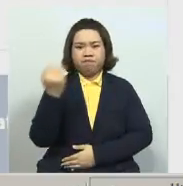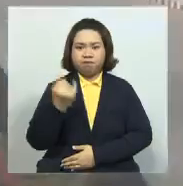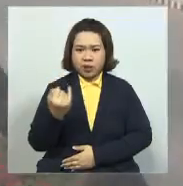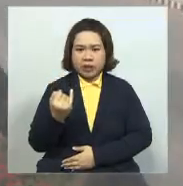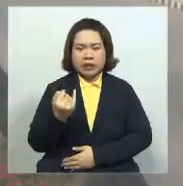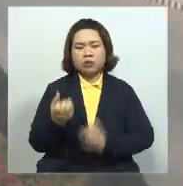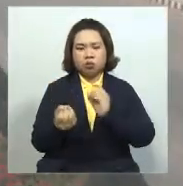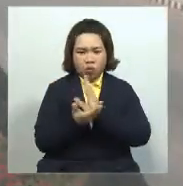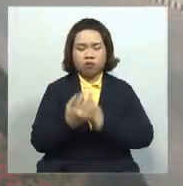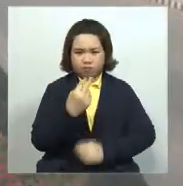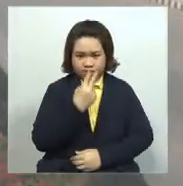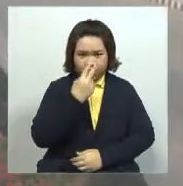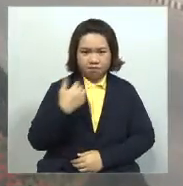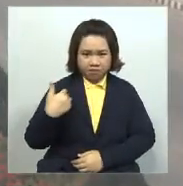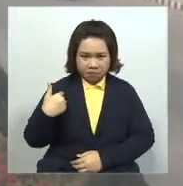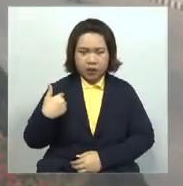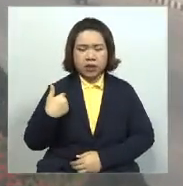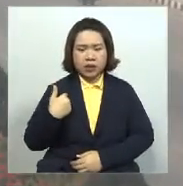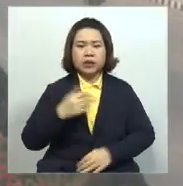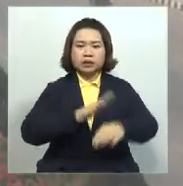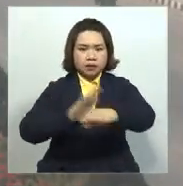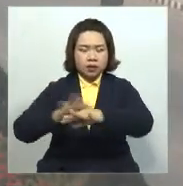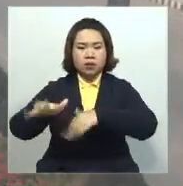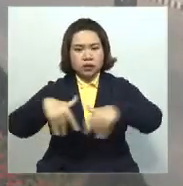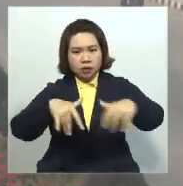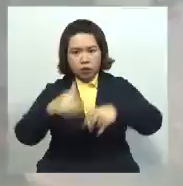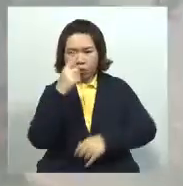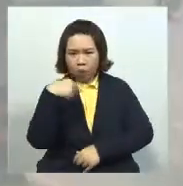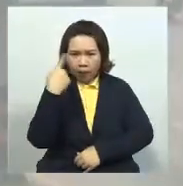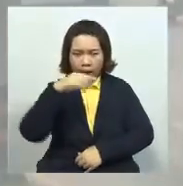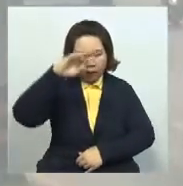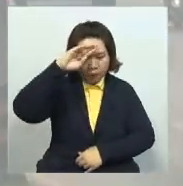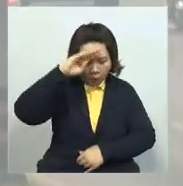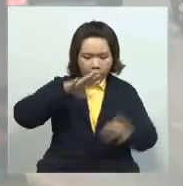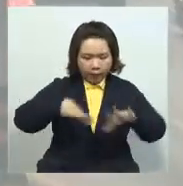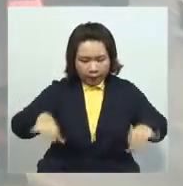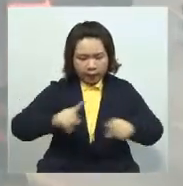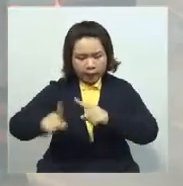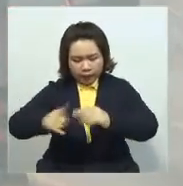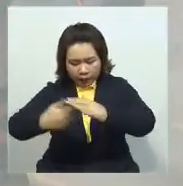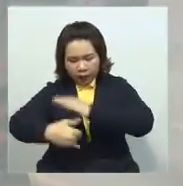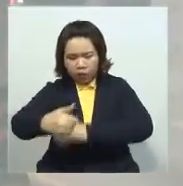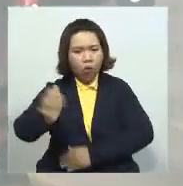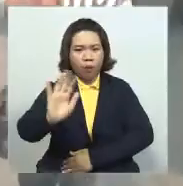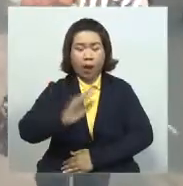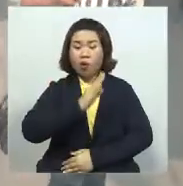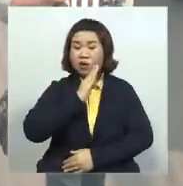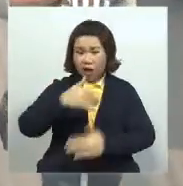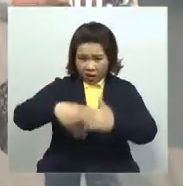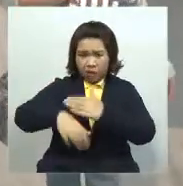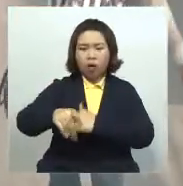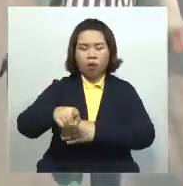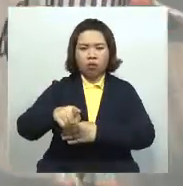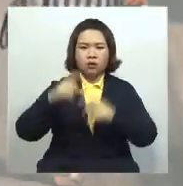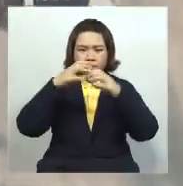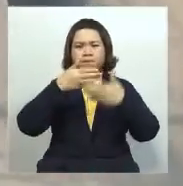จนถึงมีอันตรายในบางพื้นที่ด้วยก็แนะนำประชาชนที่อยู่ในกลุ่มเสี่ยงควรหลีกเลี่ยงกิจกรรมนอกอาคารถ้าจะต้องออกไปจริงๆเนี่ย